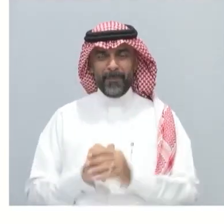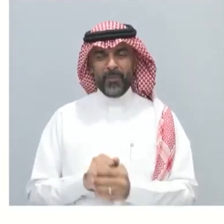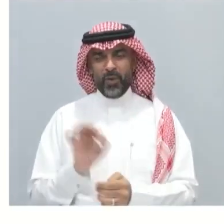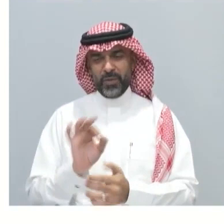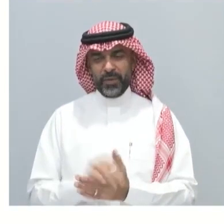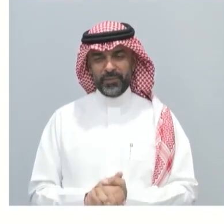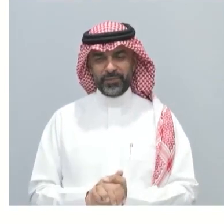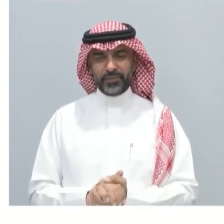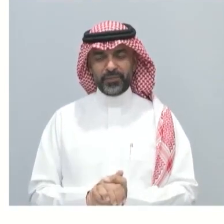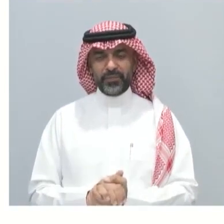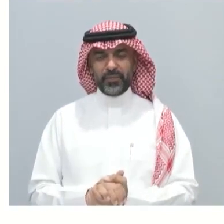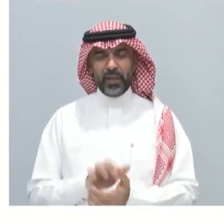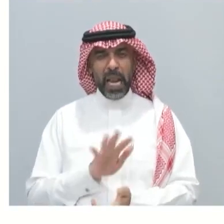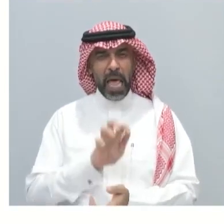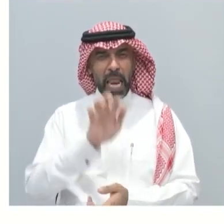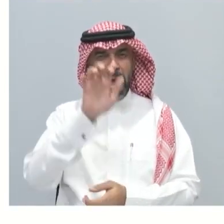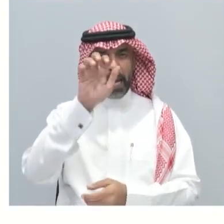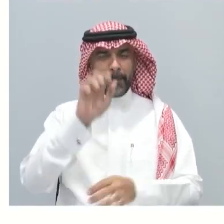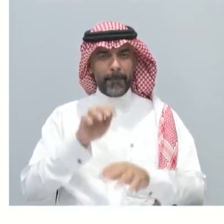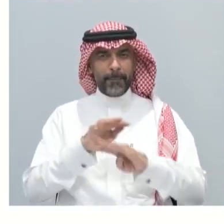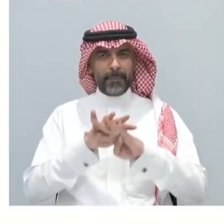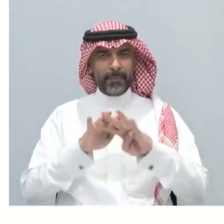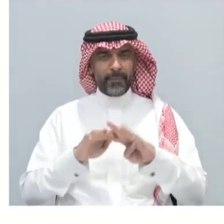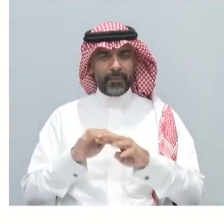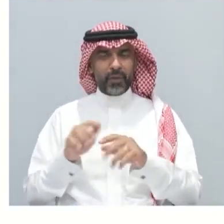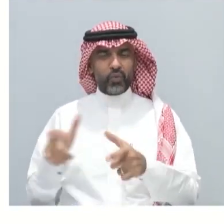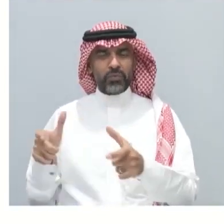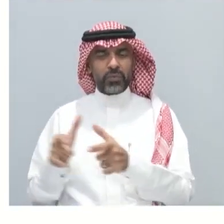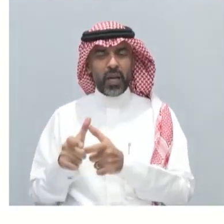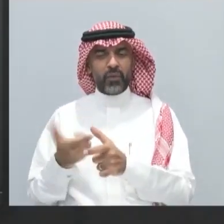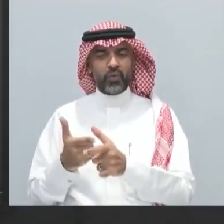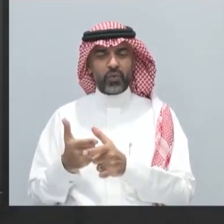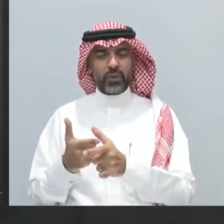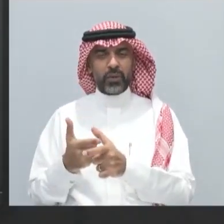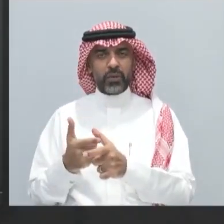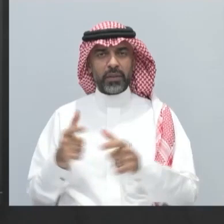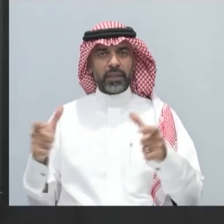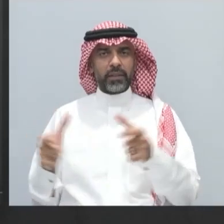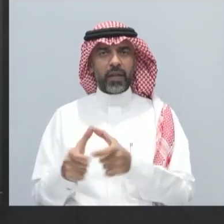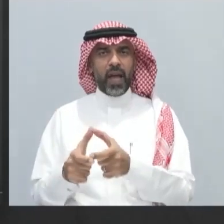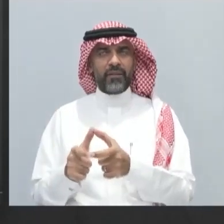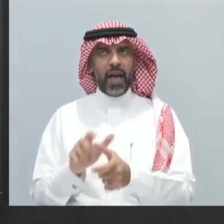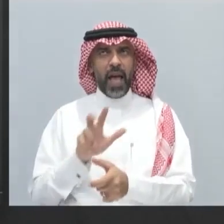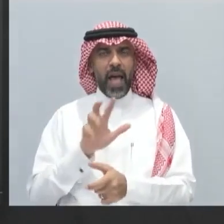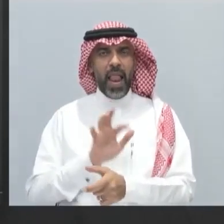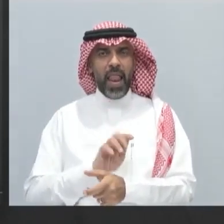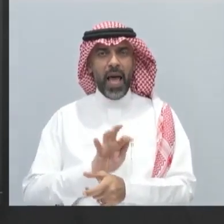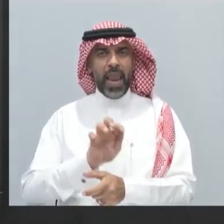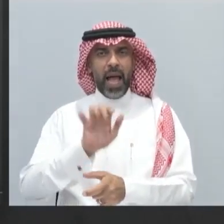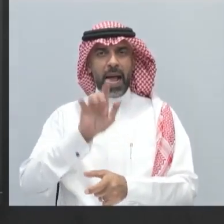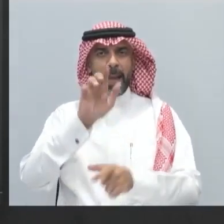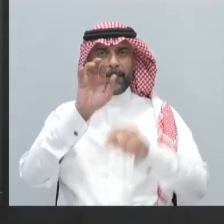واشباهها تتبع العناكب طائفه تسمى طائفه العنكبيات اذا من حيث